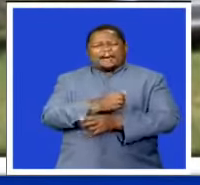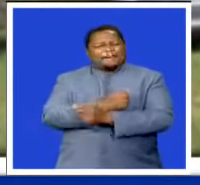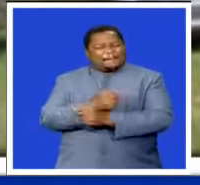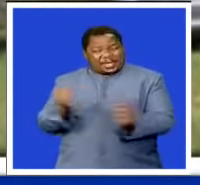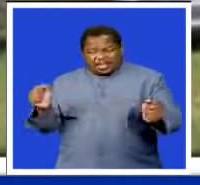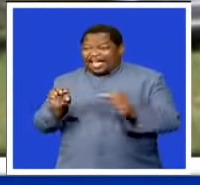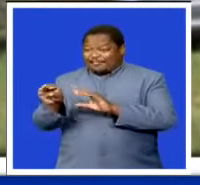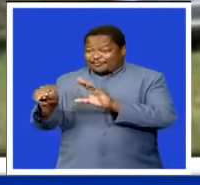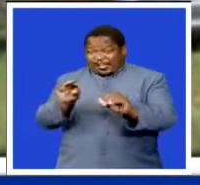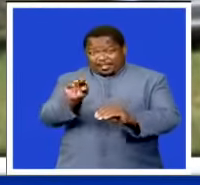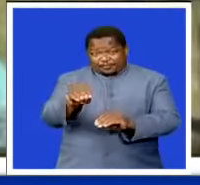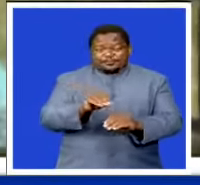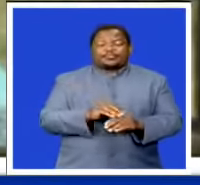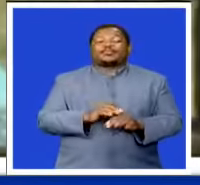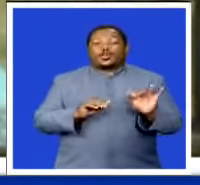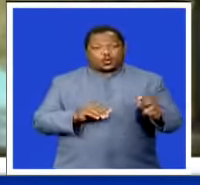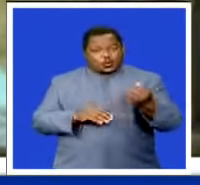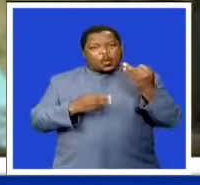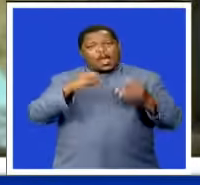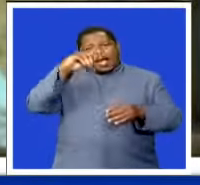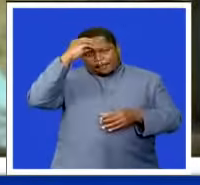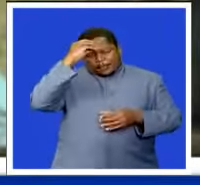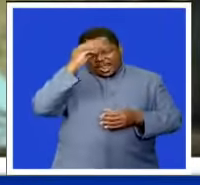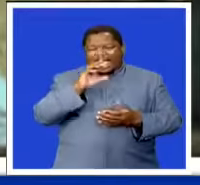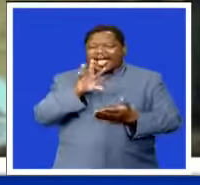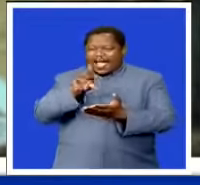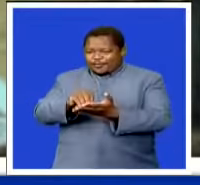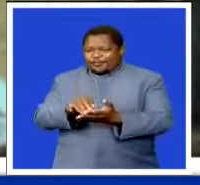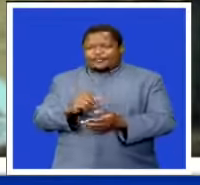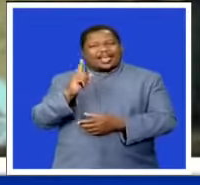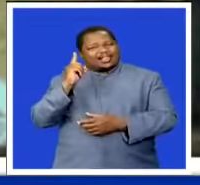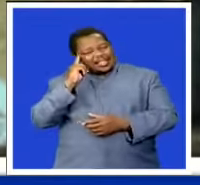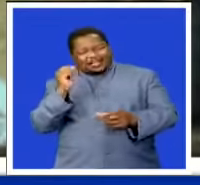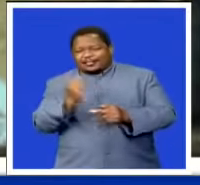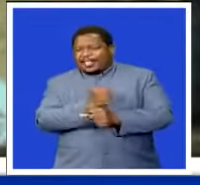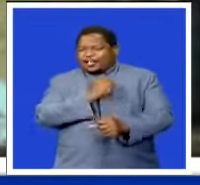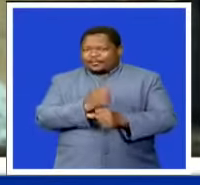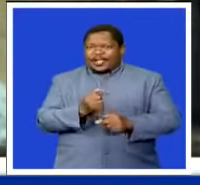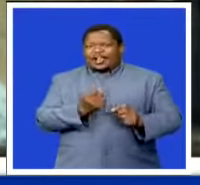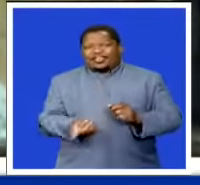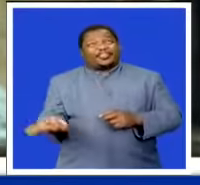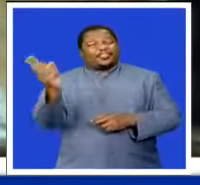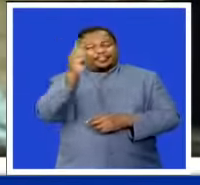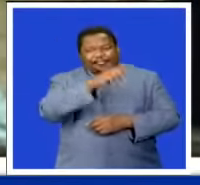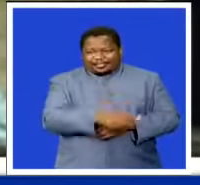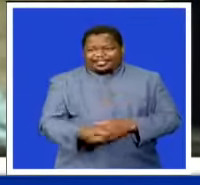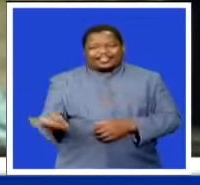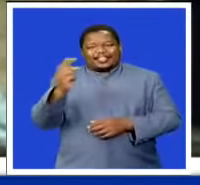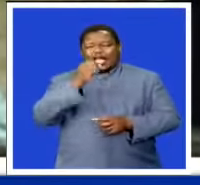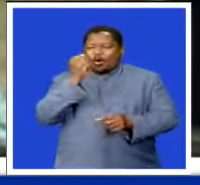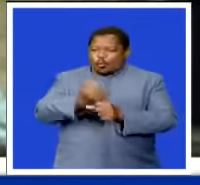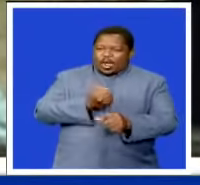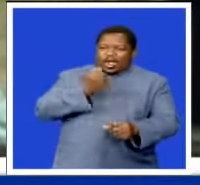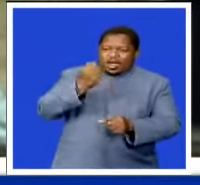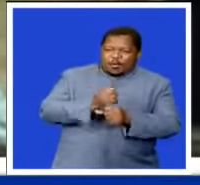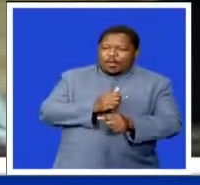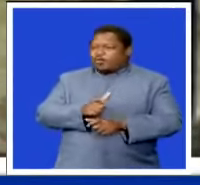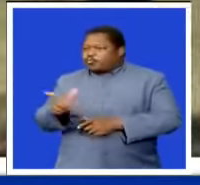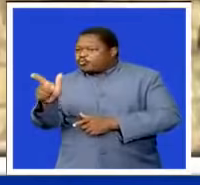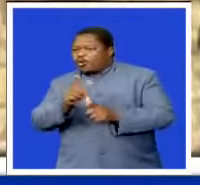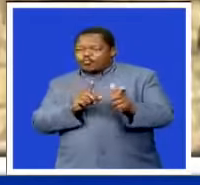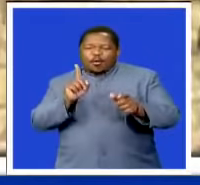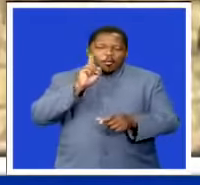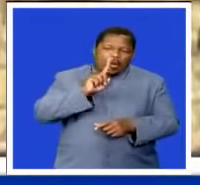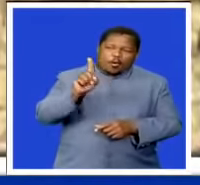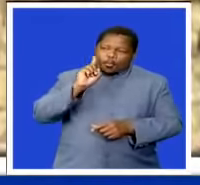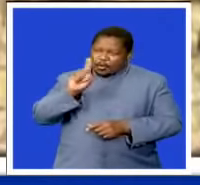nemini ukuthi sive sihlale siphephile. Mavuka Dlamini Buqopho waseBunya uchazile tinkinga letifaka